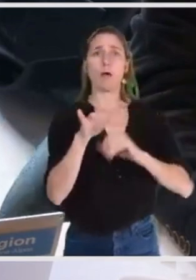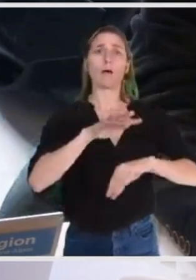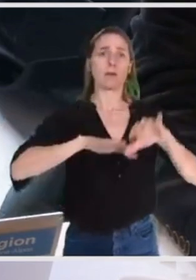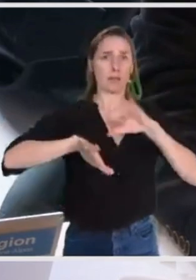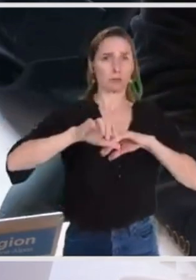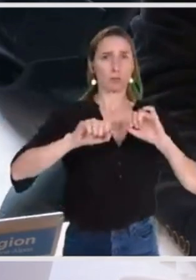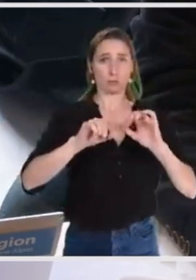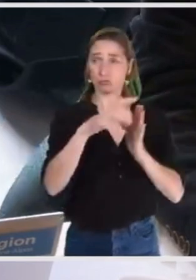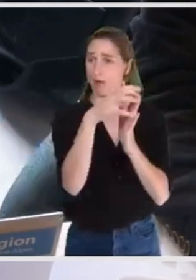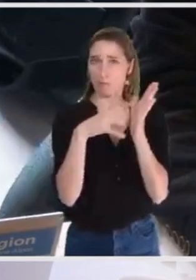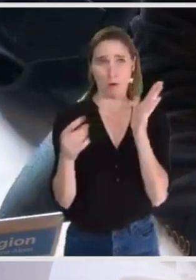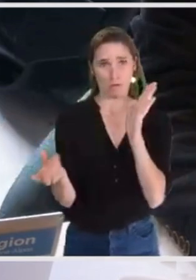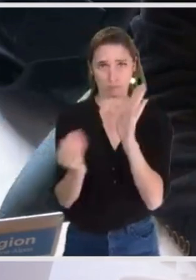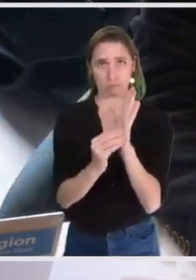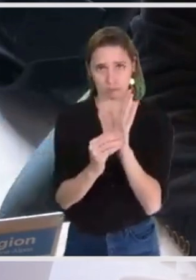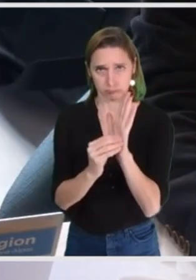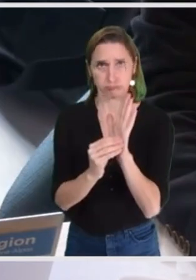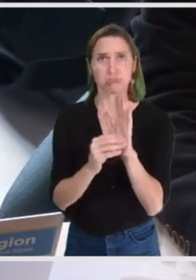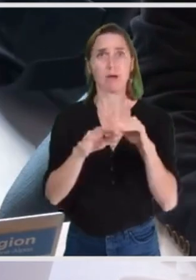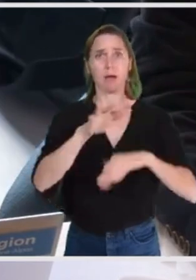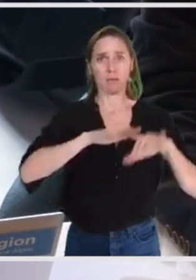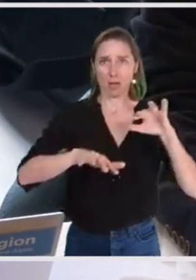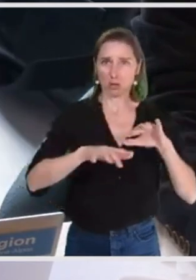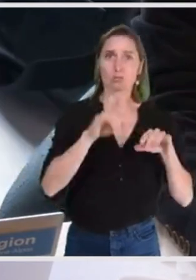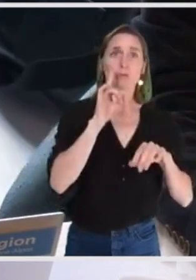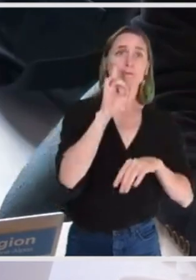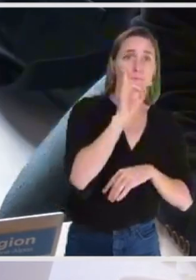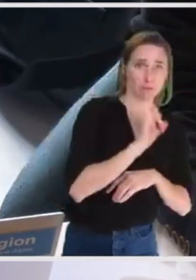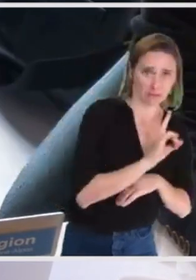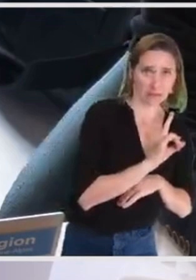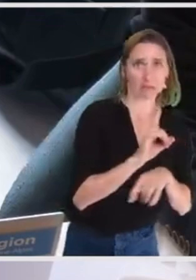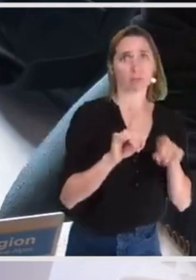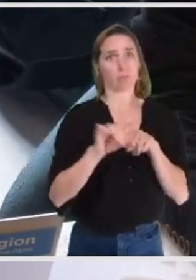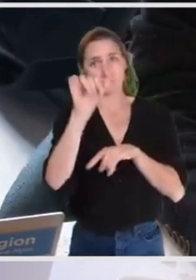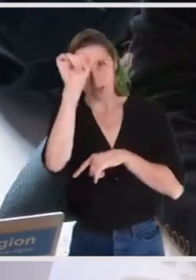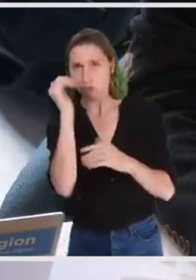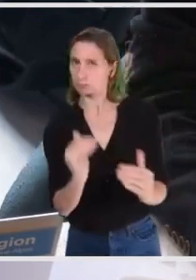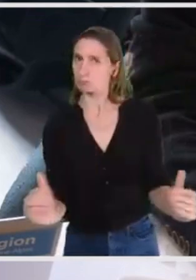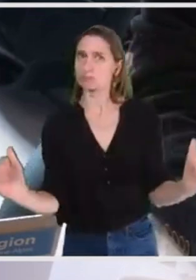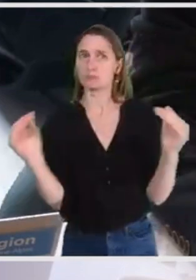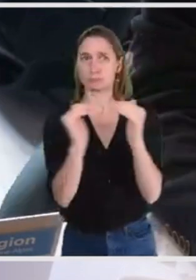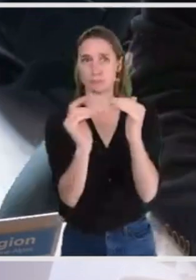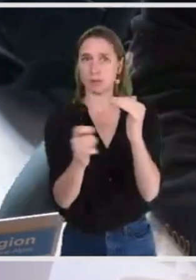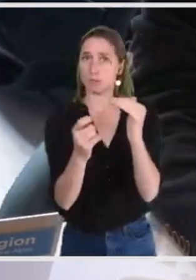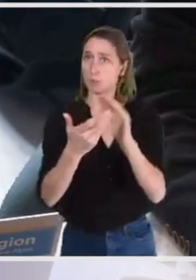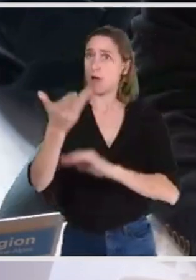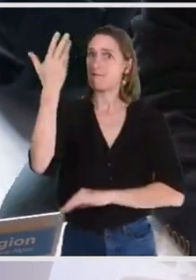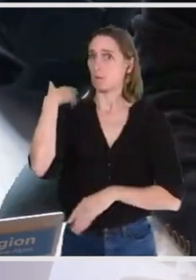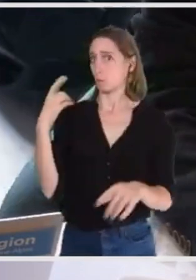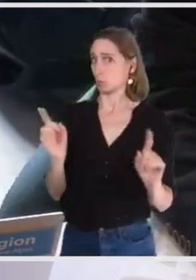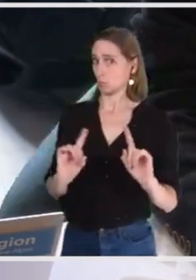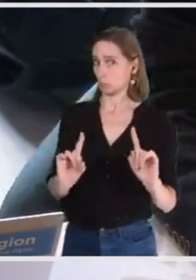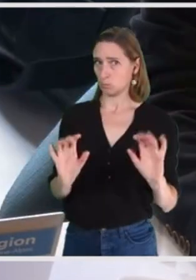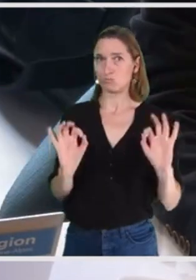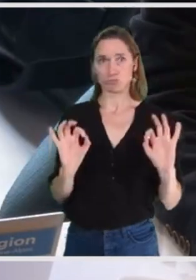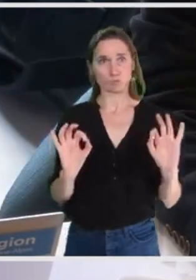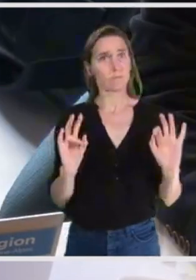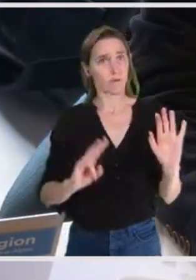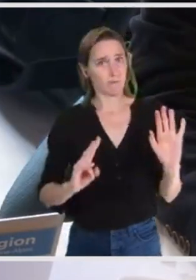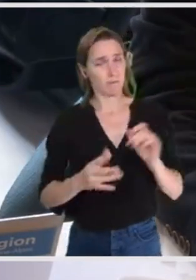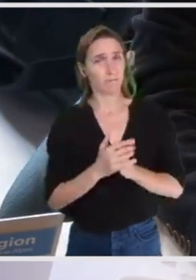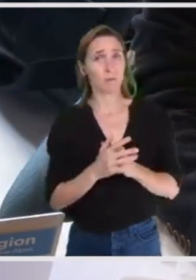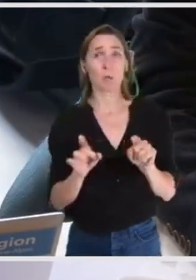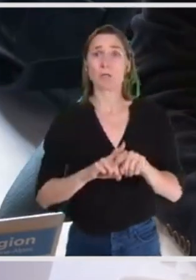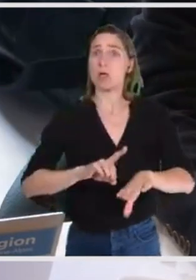aussi, donc des cours d'école aménagés aussi bien pour les filles que les garçons, naturellement, parce que ce n'était pas le cas avant, c'est vrai, des horaires